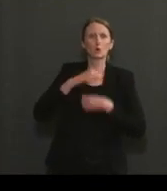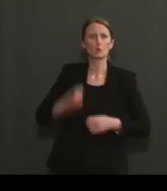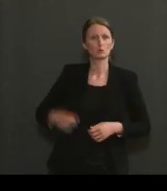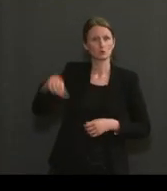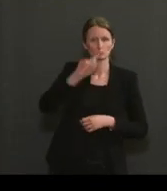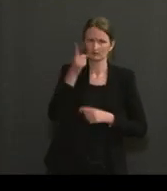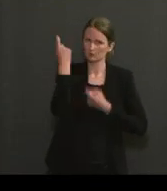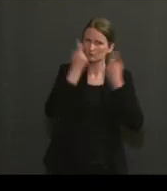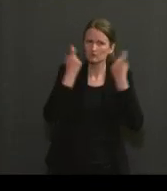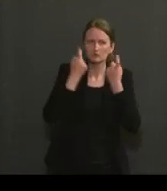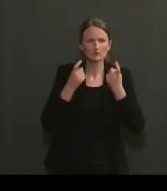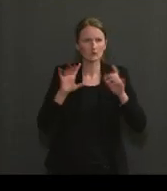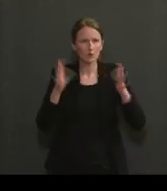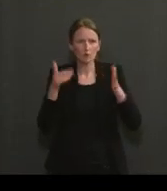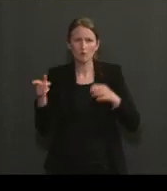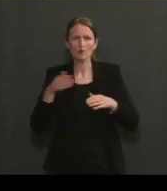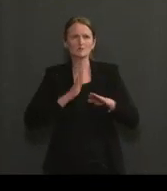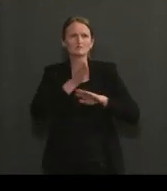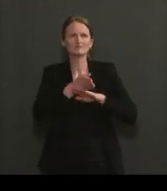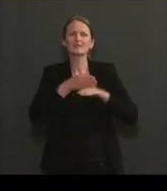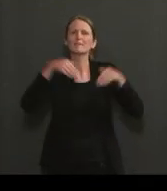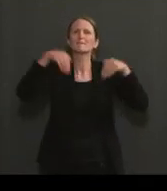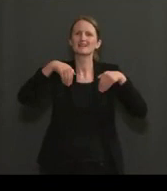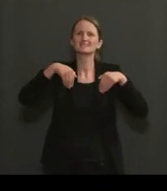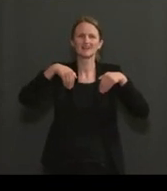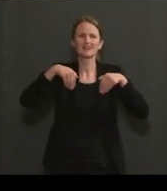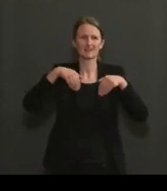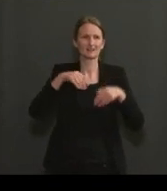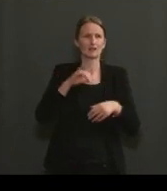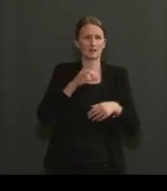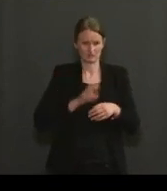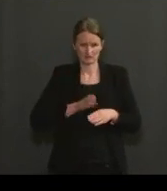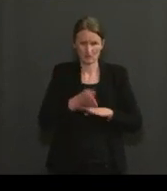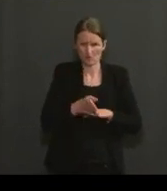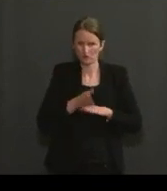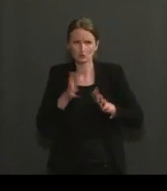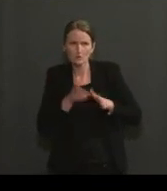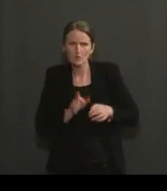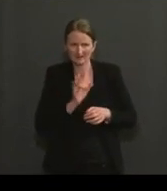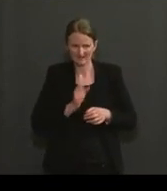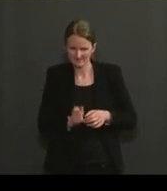sens de circulation sur les piétonniers. Veuillez respecter ces mesures, elles sont là pour la sécurité de tous.